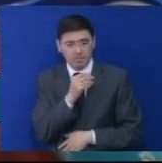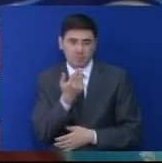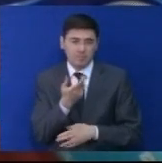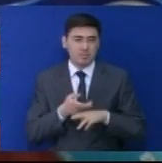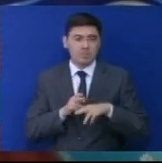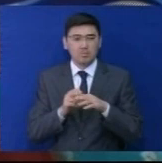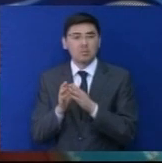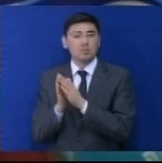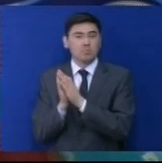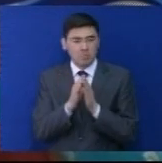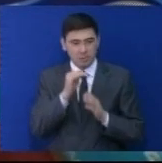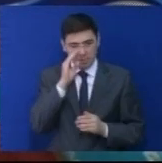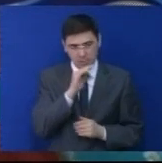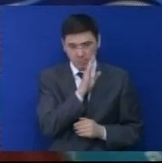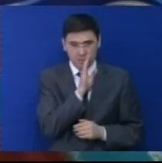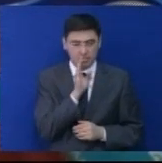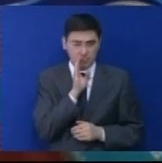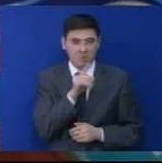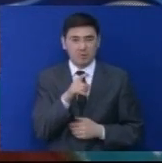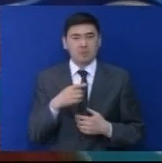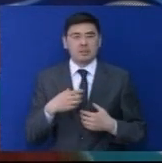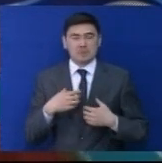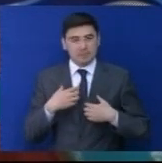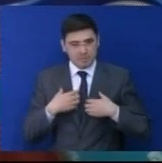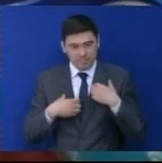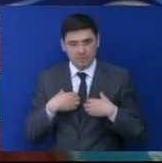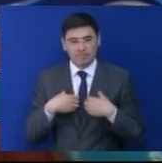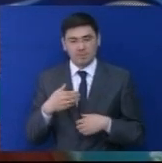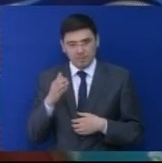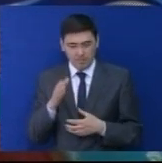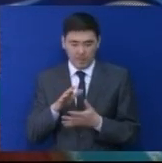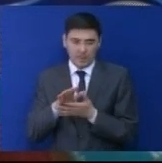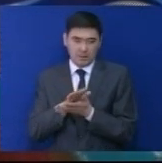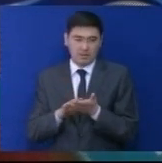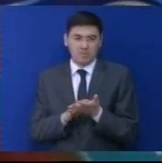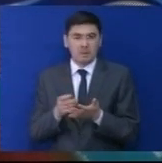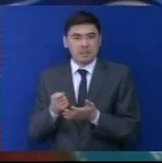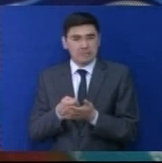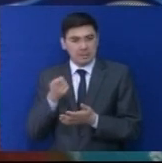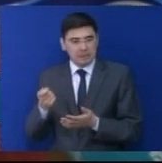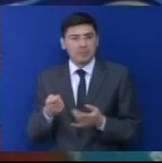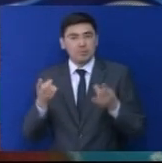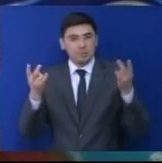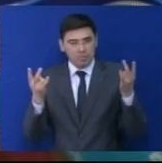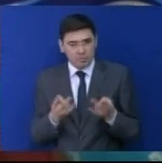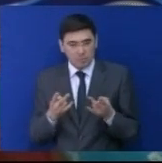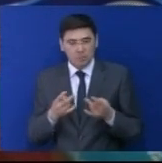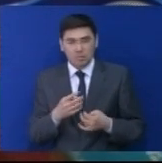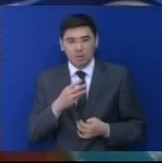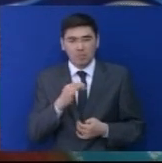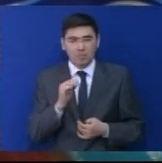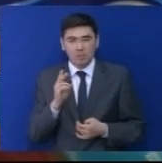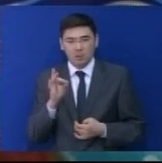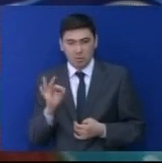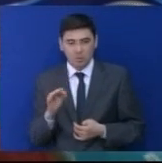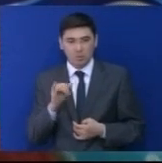которые не спешат, чтобы они поспешили, потому что школа по микроучастку, они могут